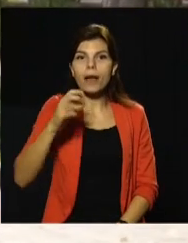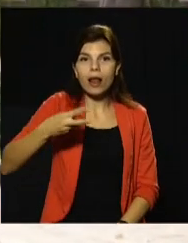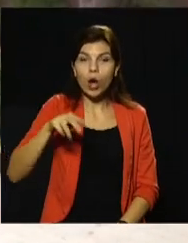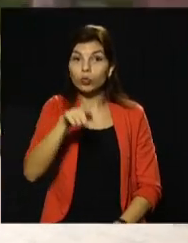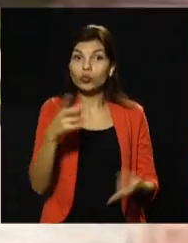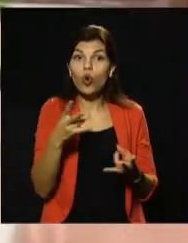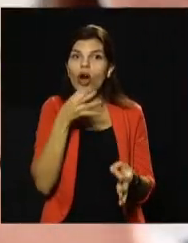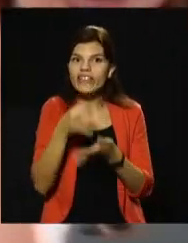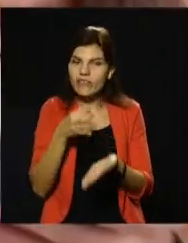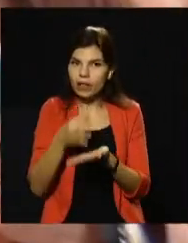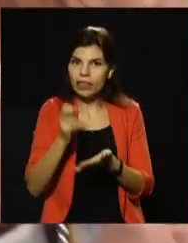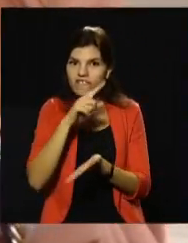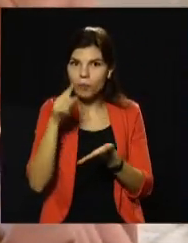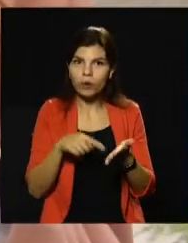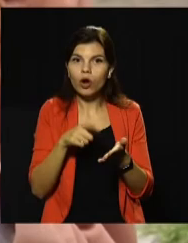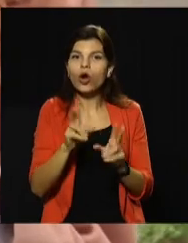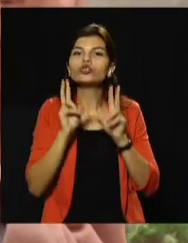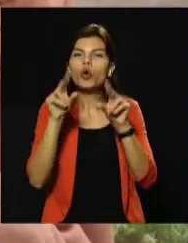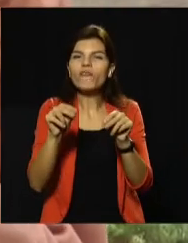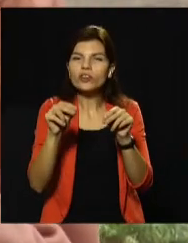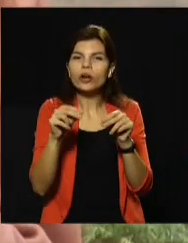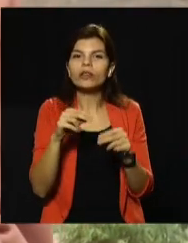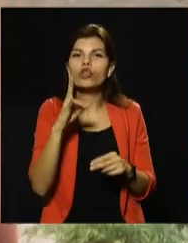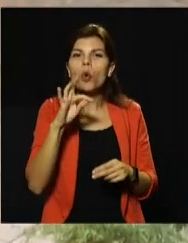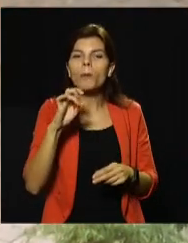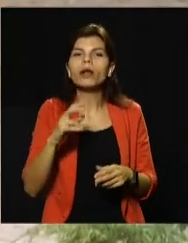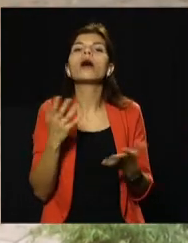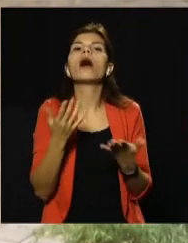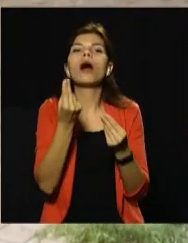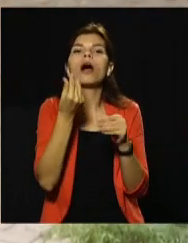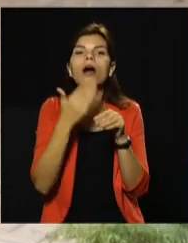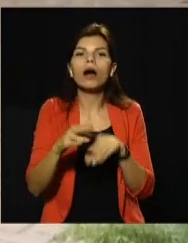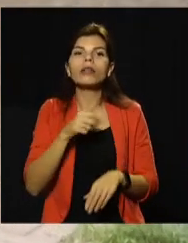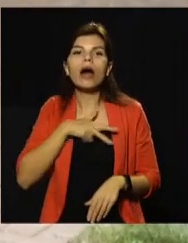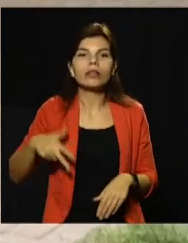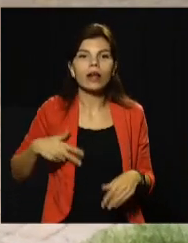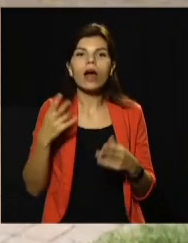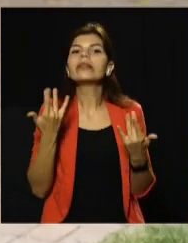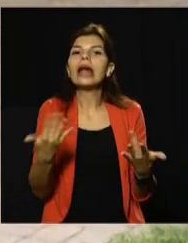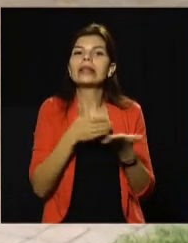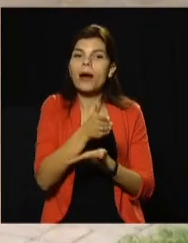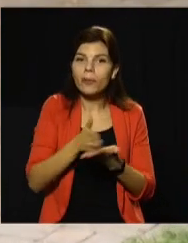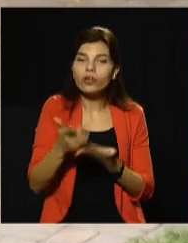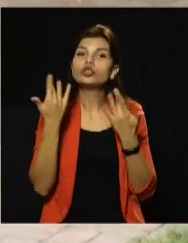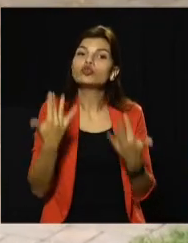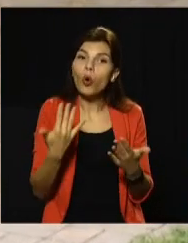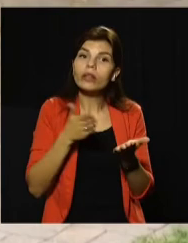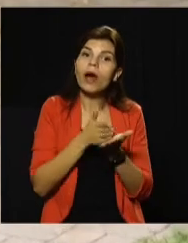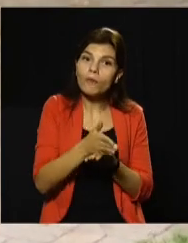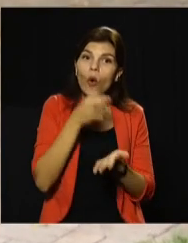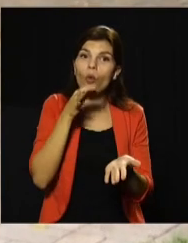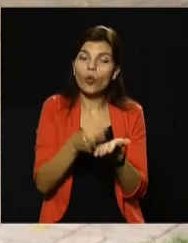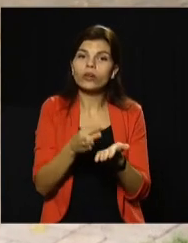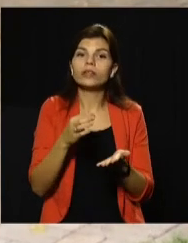нужно ответить на вопрос. В завещании Нобеля предусматривалось выделение средств на награды по нескольким направлениям. Сколько направлений